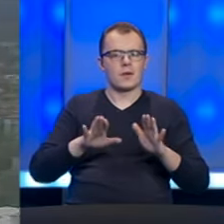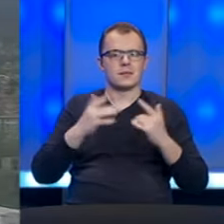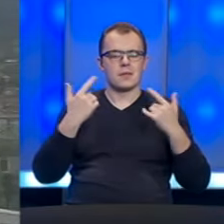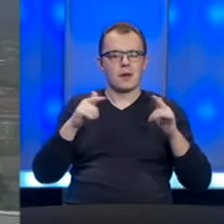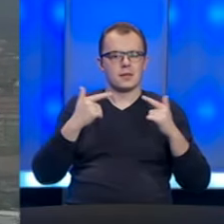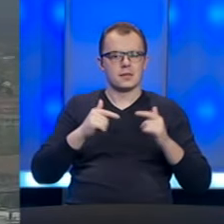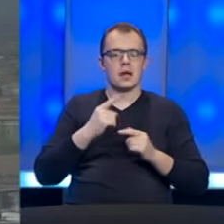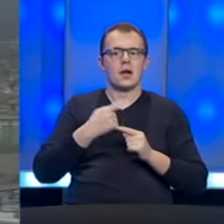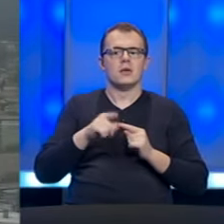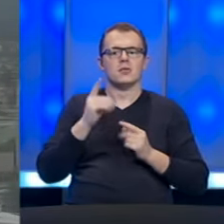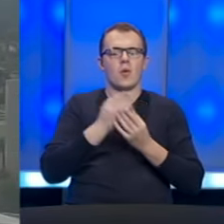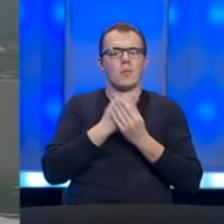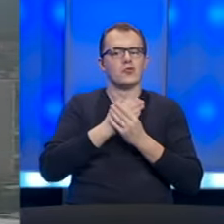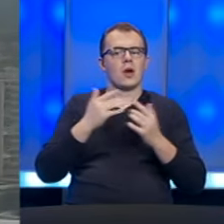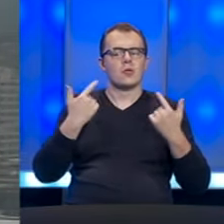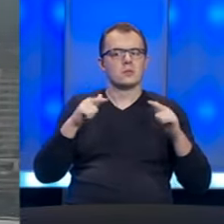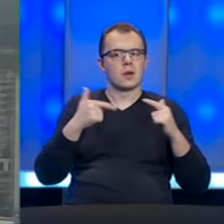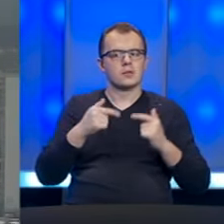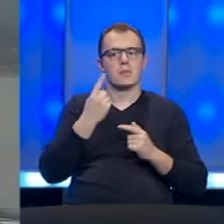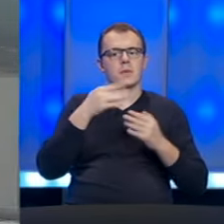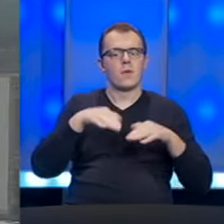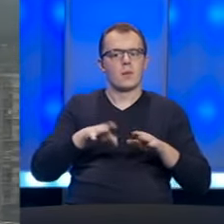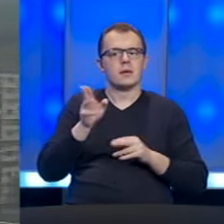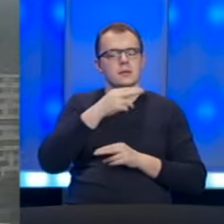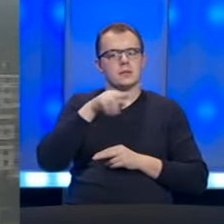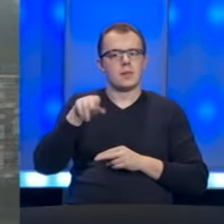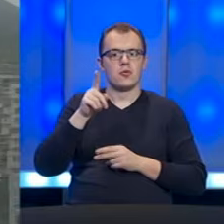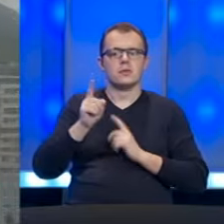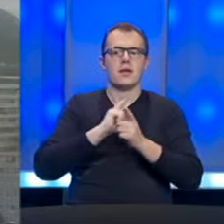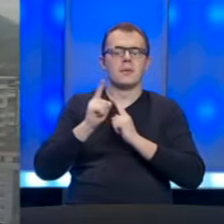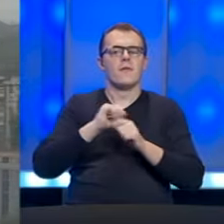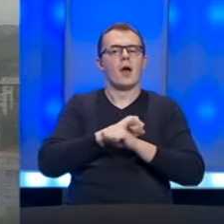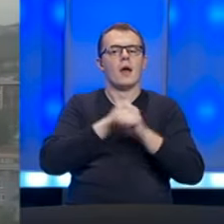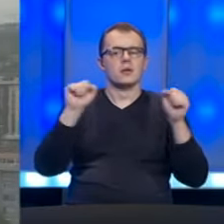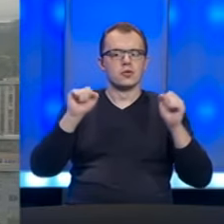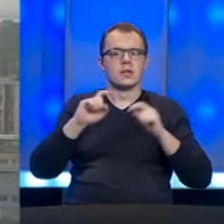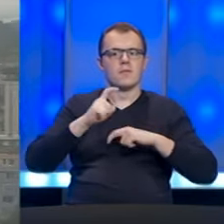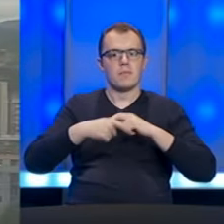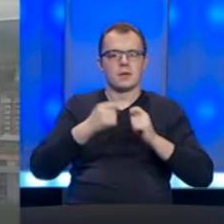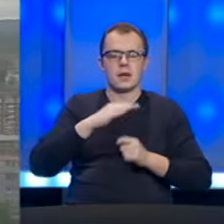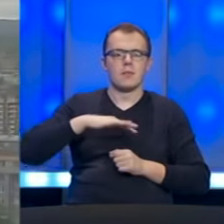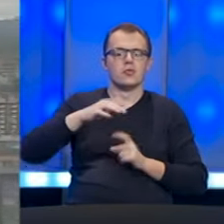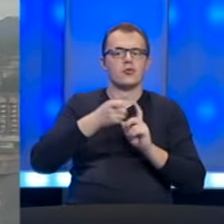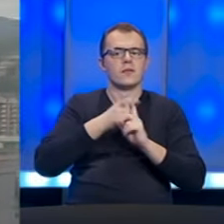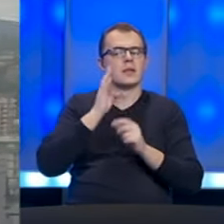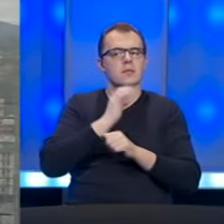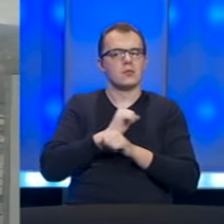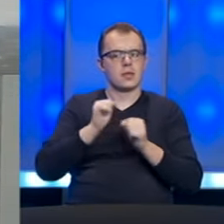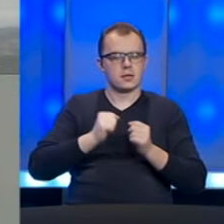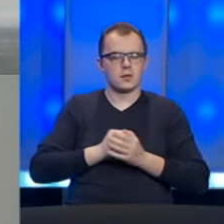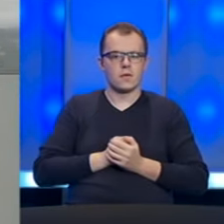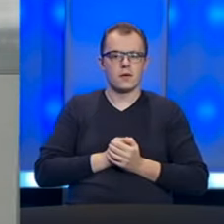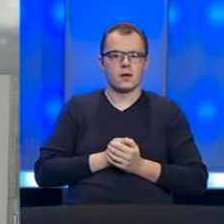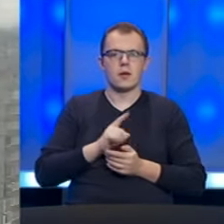praznika, zbog međunarodnog praznika 1. maja zabranjuje se prevoz eksplozivnih materija na području Federacije Bosne i